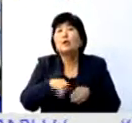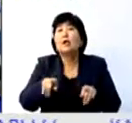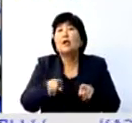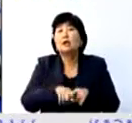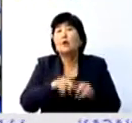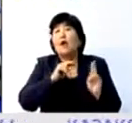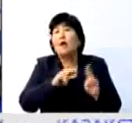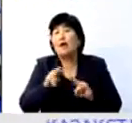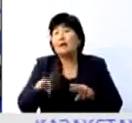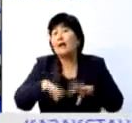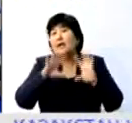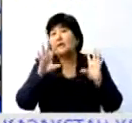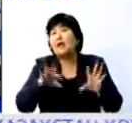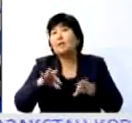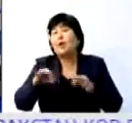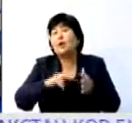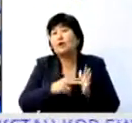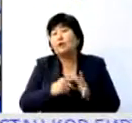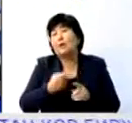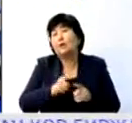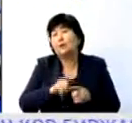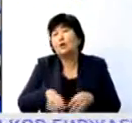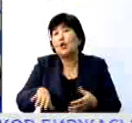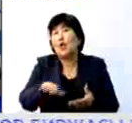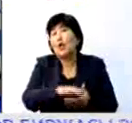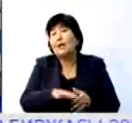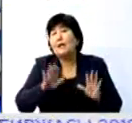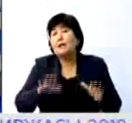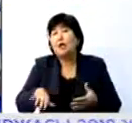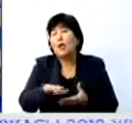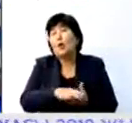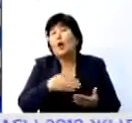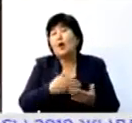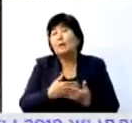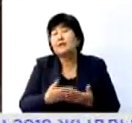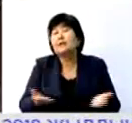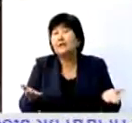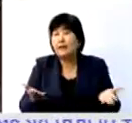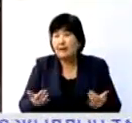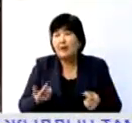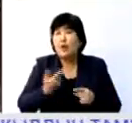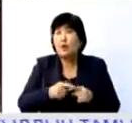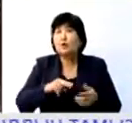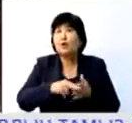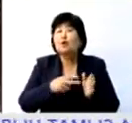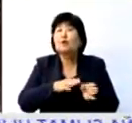мына қадағалайтын жалпы жоба. Бұл жерде біз ана қоғамдық, жергілікті қоғамдық белсенділерді тарта отырып, қазір осы жоба жүзеге асырылуда.